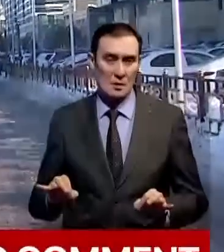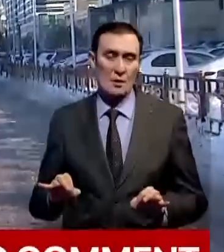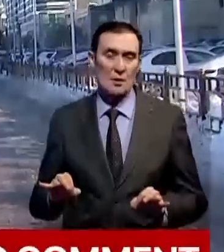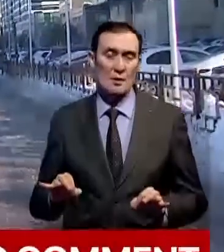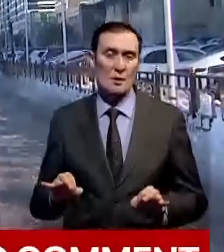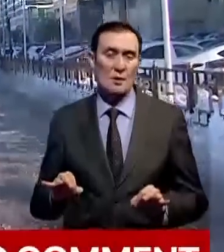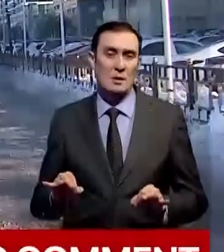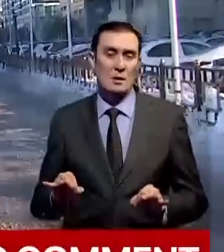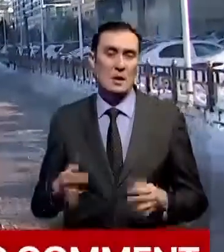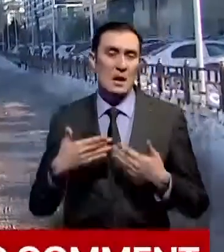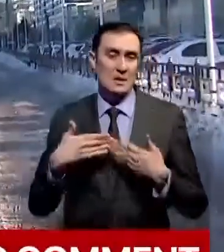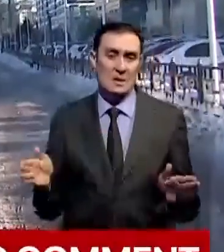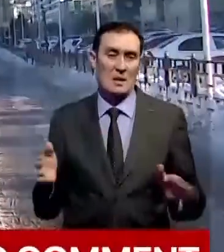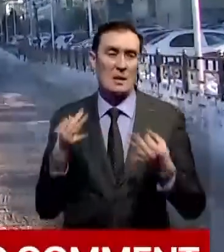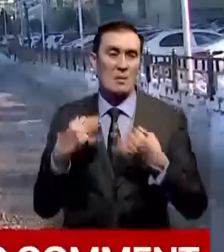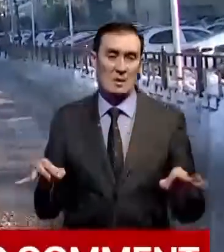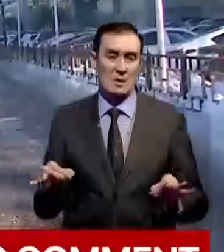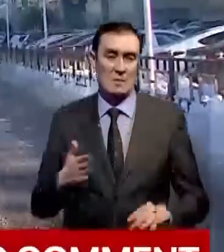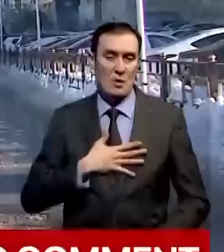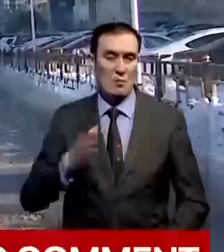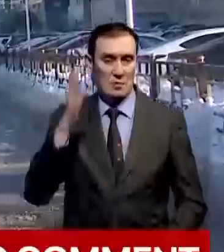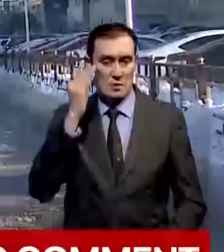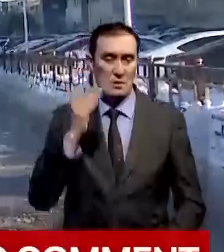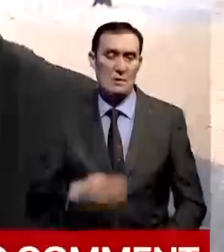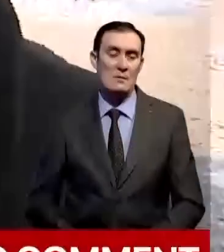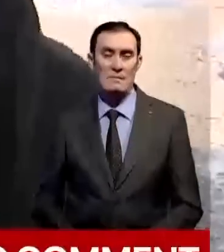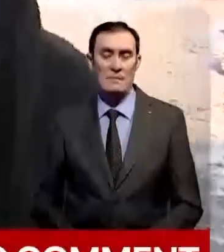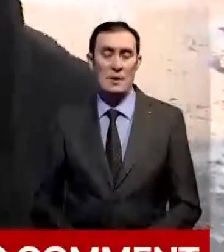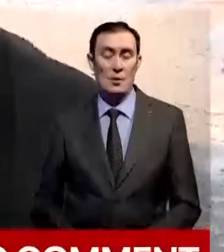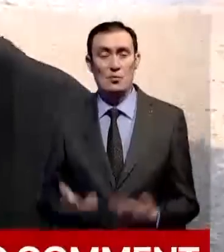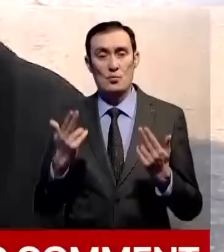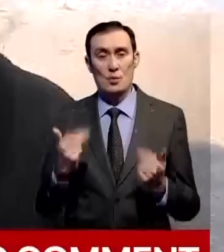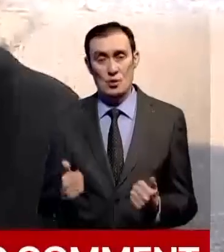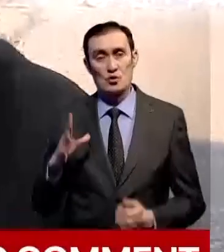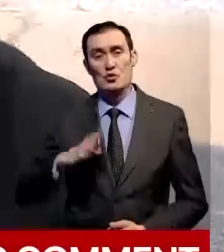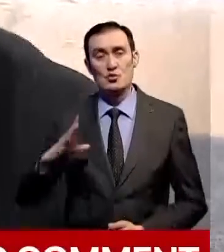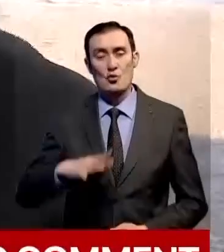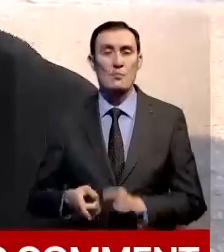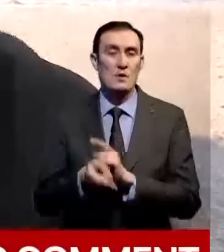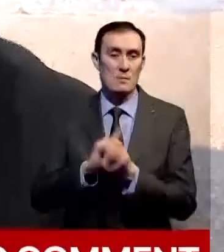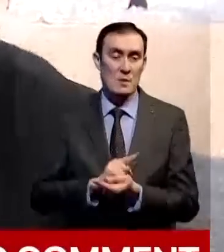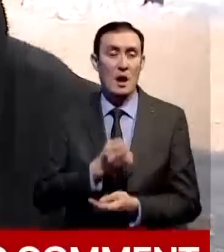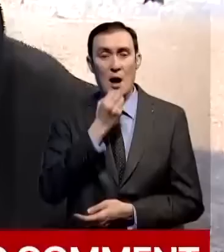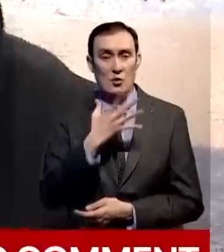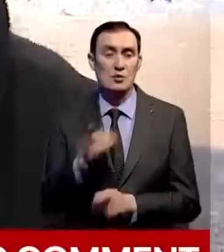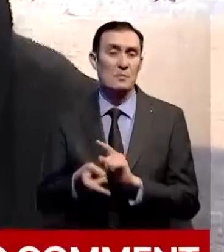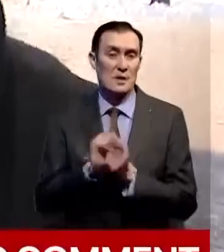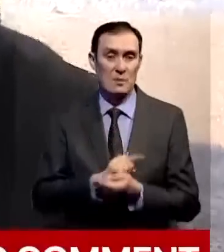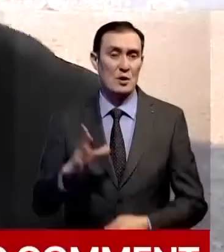бы открытая демократия, я считаю. Я думаю так. Ну, конечно, ждем перемены, хорошие